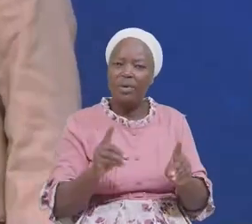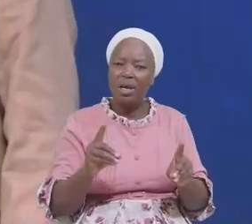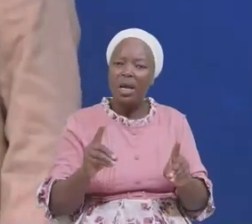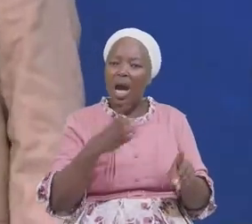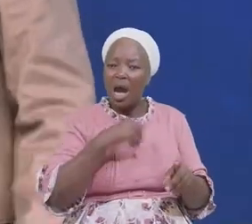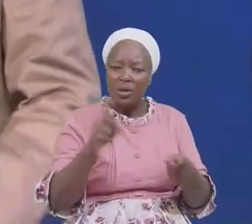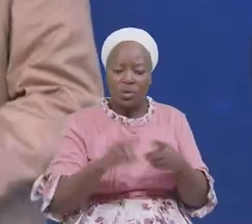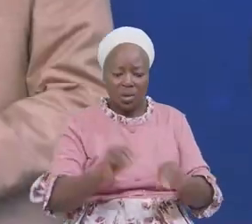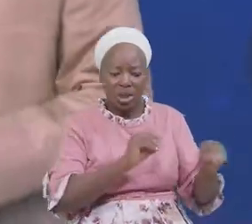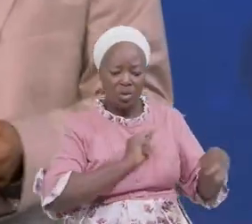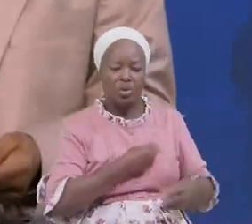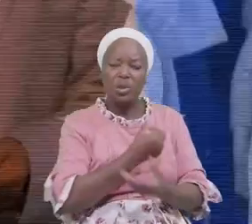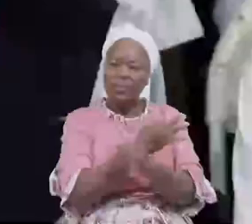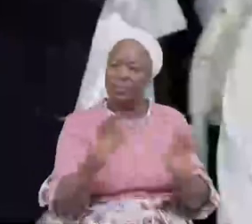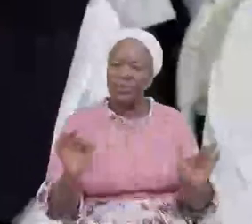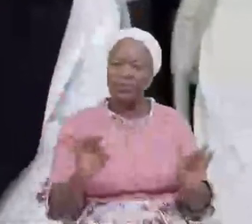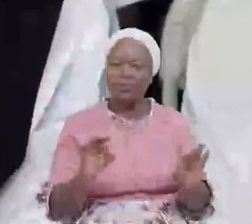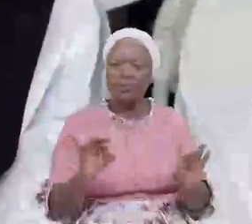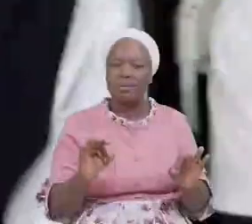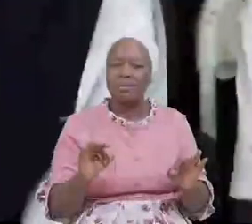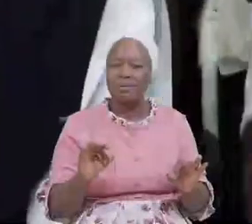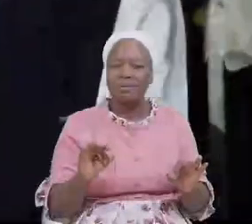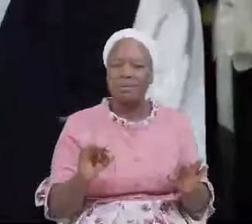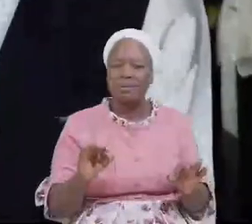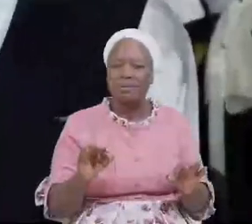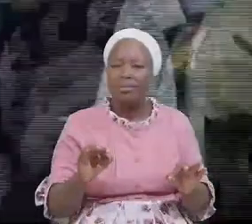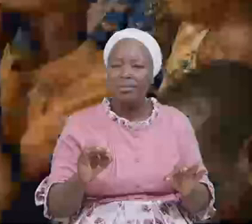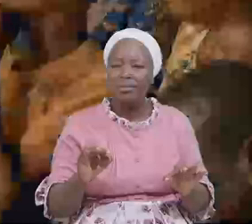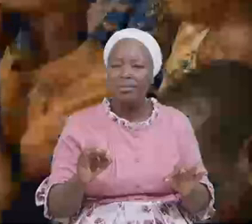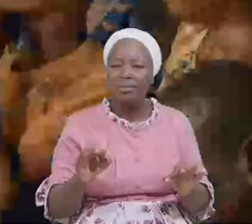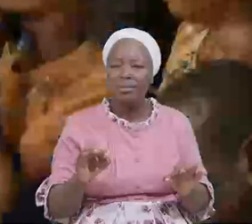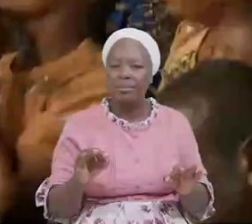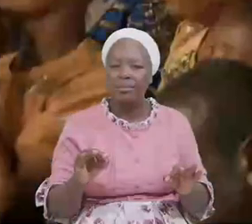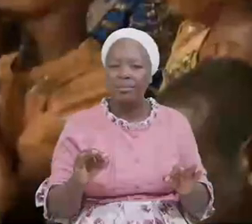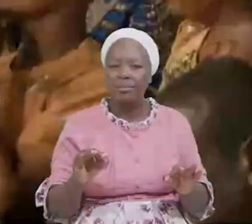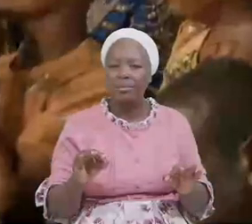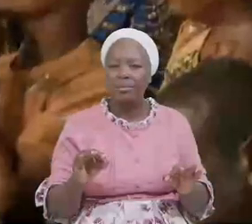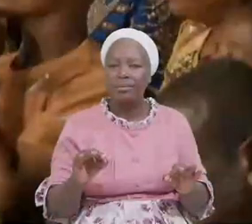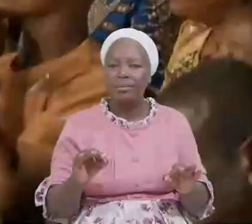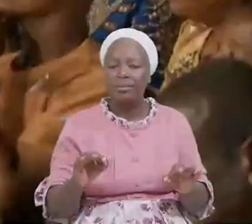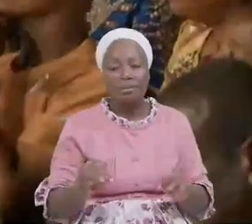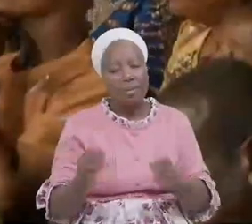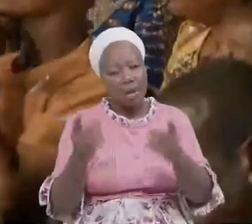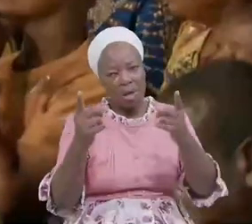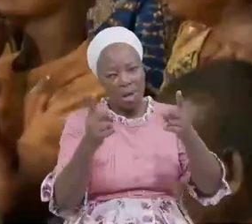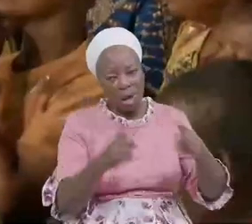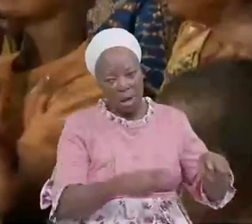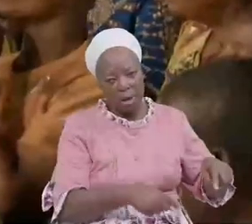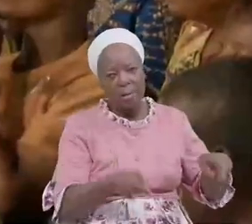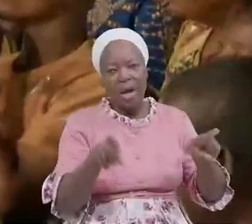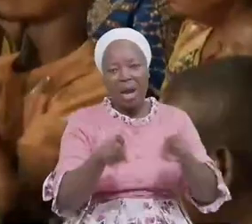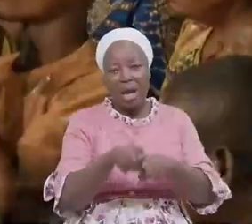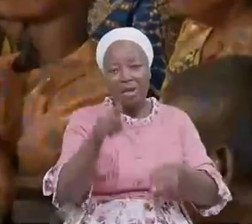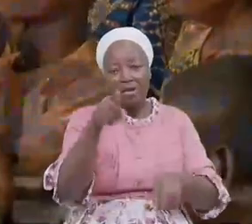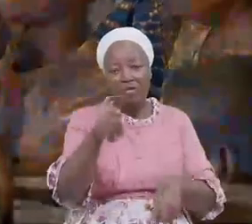Nous venons à lui, lui qui a donc les entrailles de miséricorde pour pardonner, pour nous libérer. Viens tel que